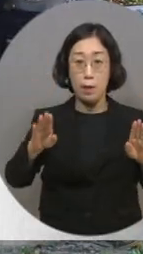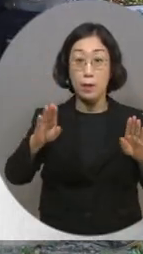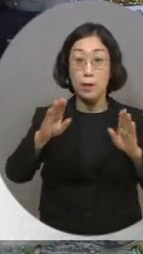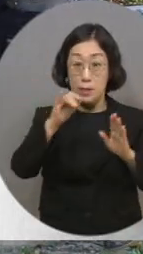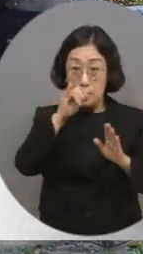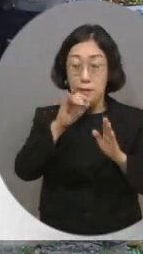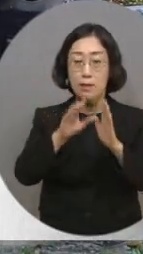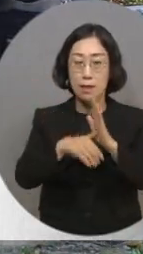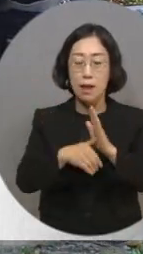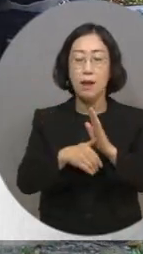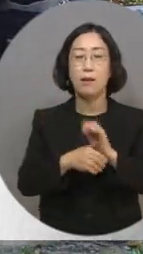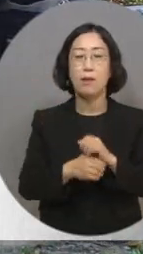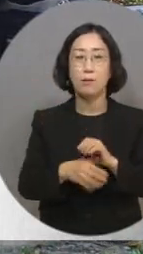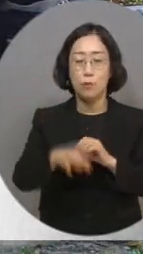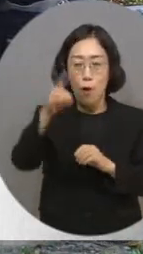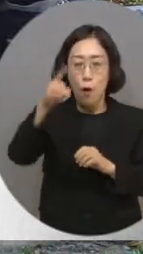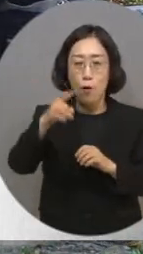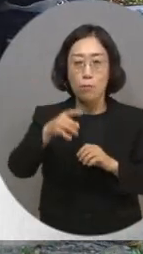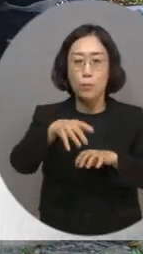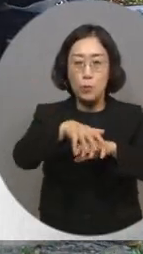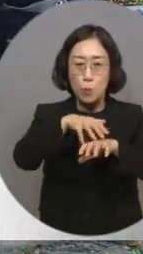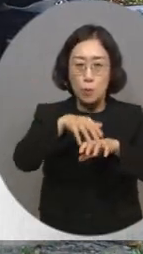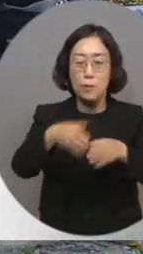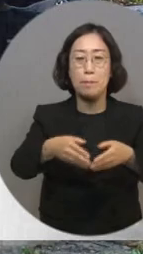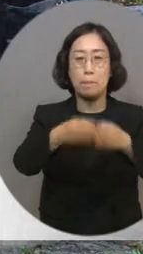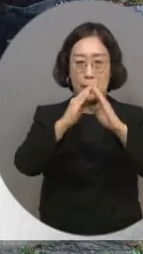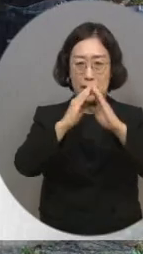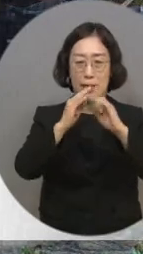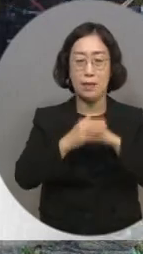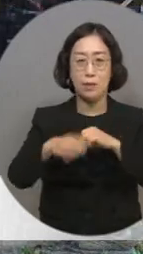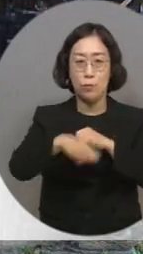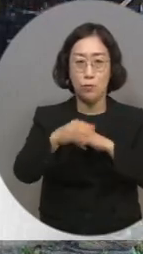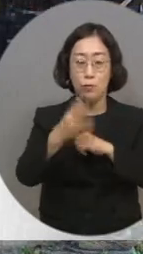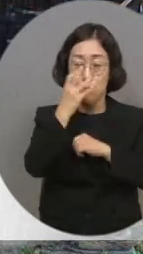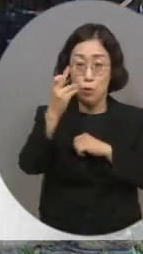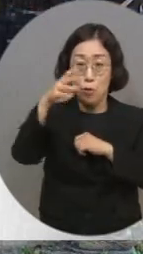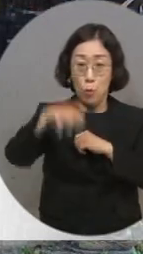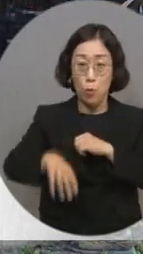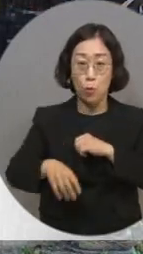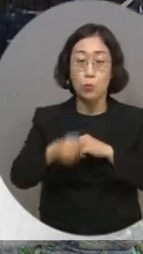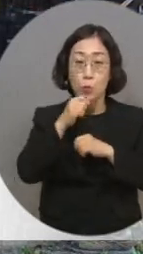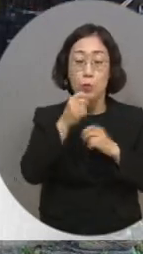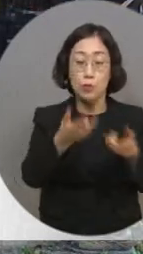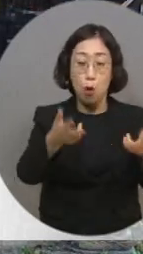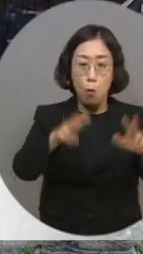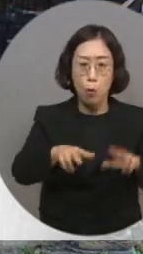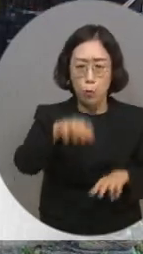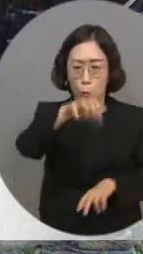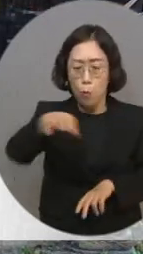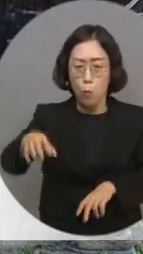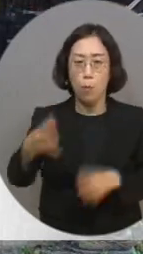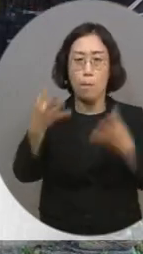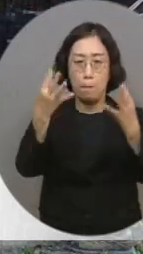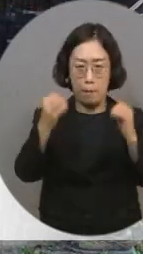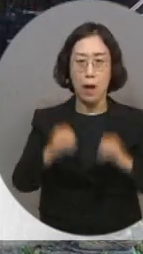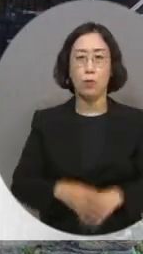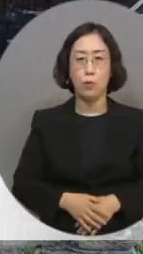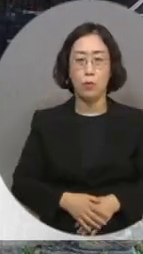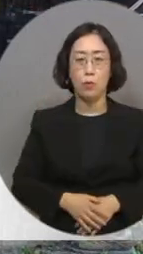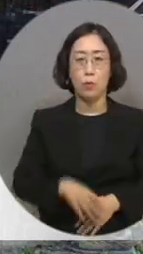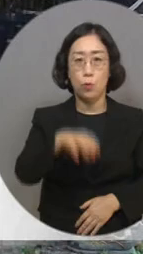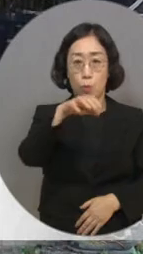시기에 지금 창립이 됐는데, 순천에서 작은 정원들, 공원들이 많이 있어요. 거기에서